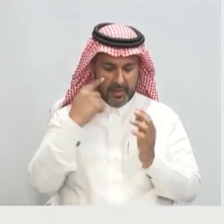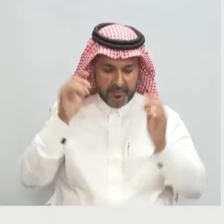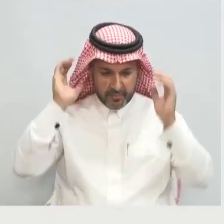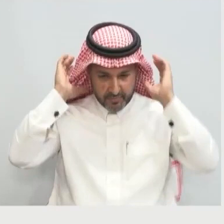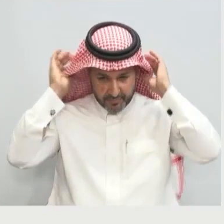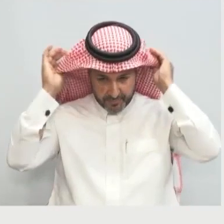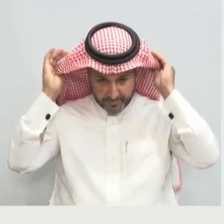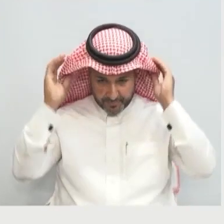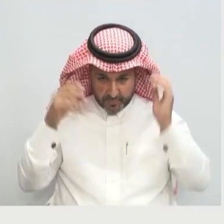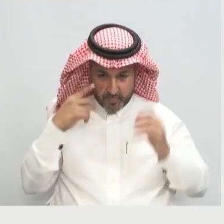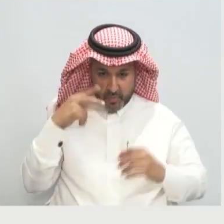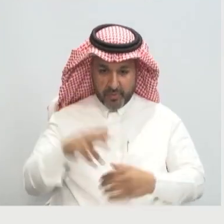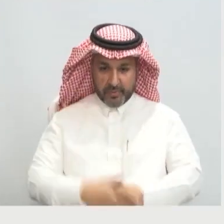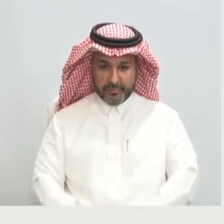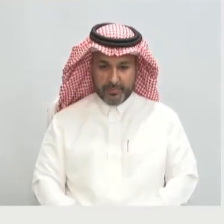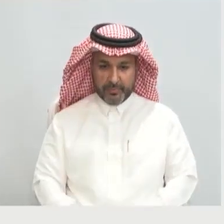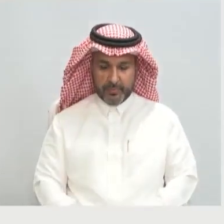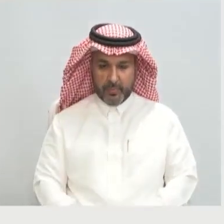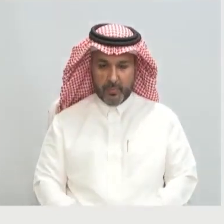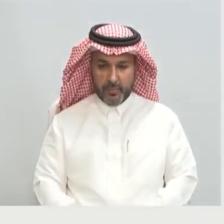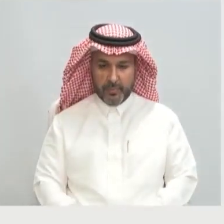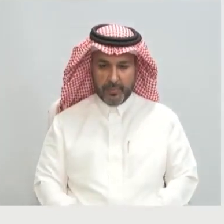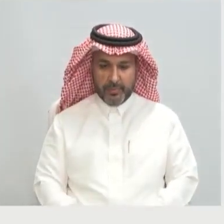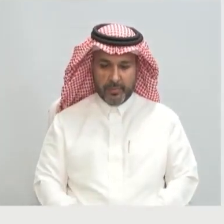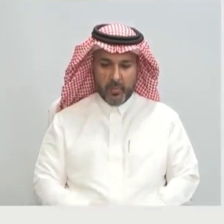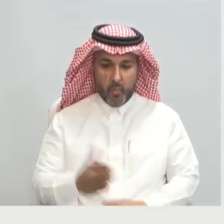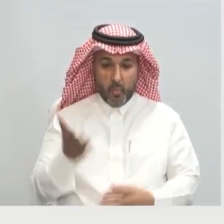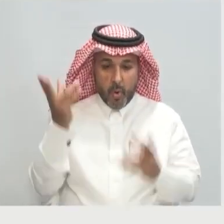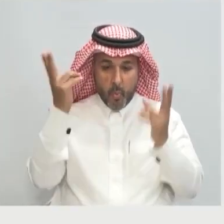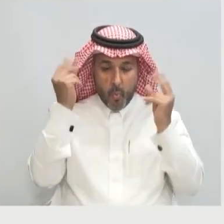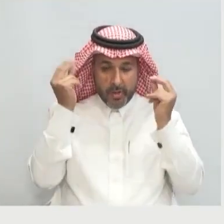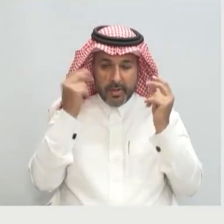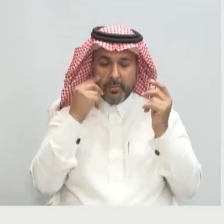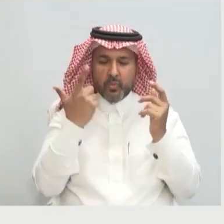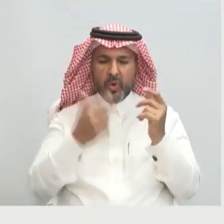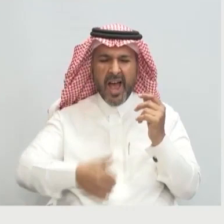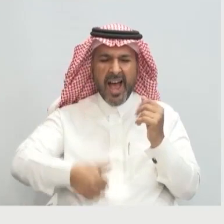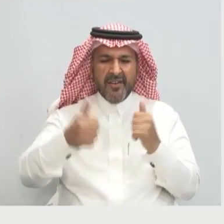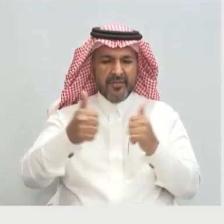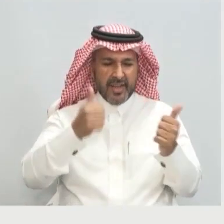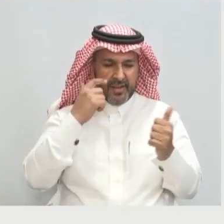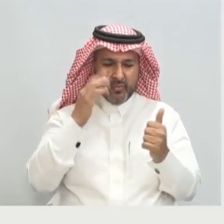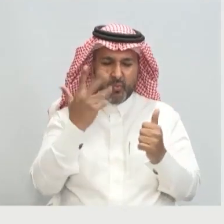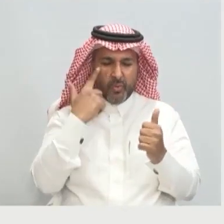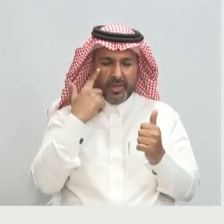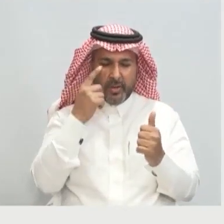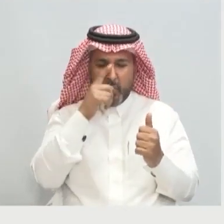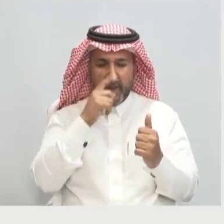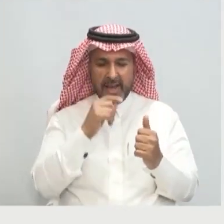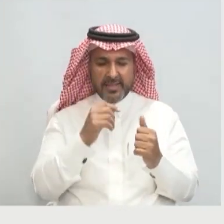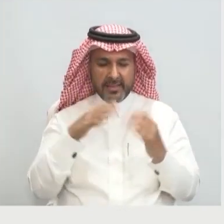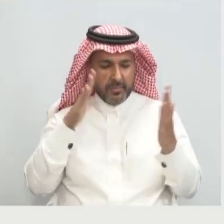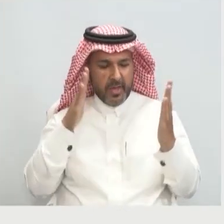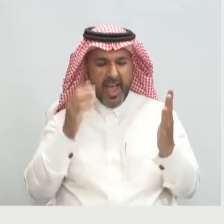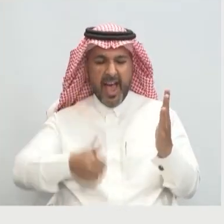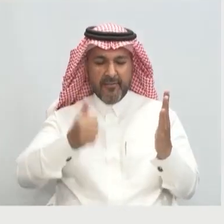والمستمع على التعامل مع العديد من المعلومات في نفس الوقت تختلف القدره وتختلف ايضا الحاجه الى الى التفاعل بشكل